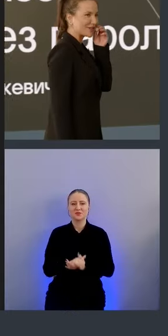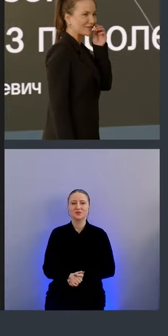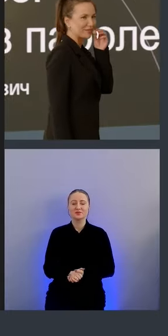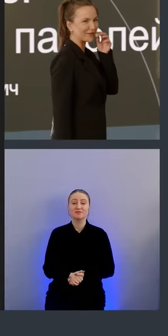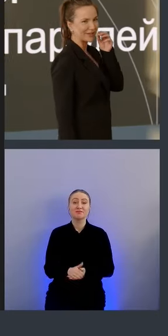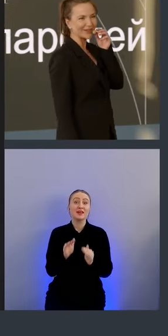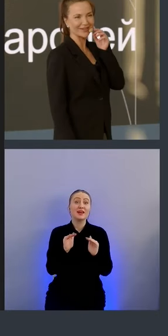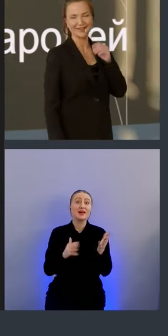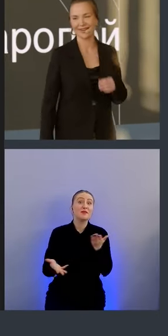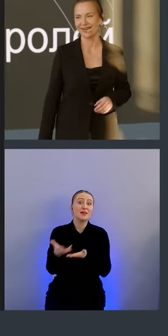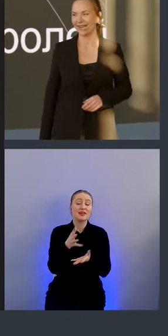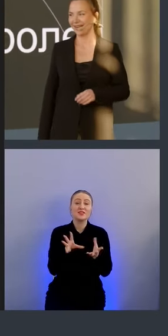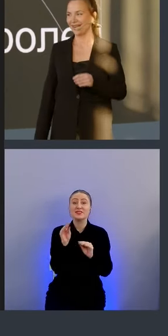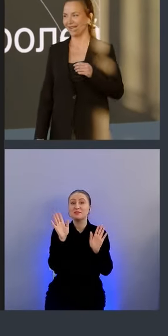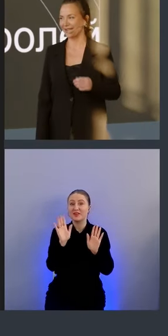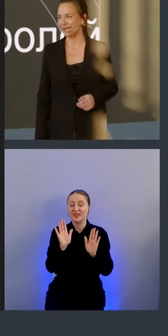Ребят, всем привет!